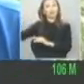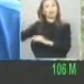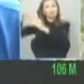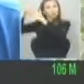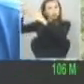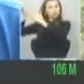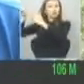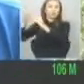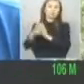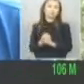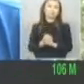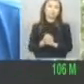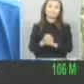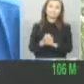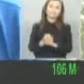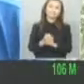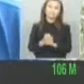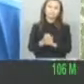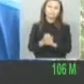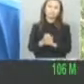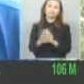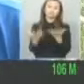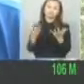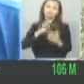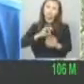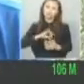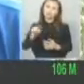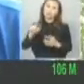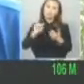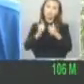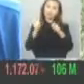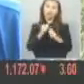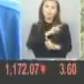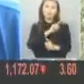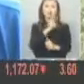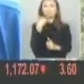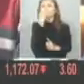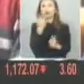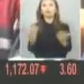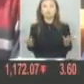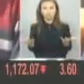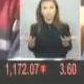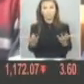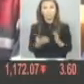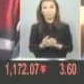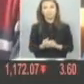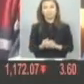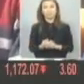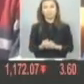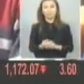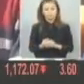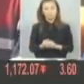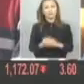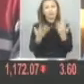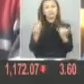ขตอนุรักษ์เนี่ยถามว่าเกิดขึ้นแล้วจะรับผิดชอบมันยังไง เมื่อระบบนิเวศมันเปลี่ยน